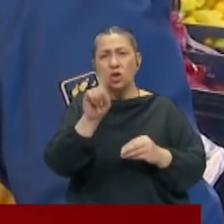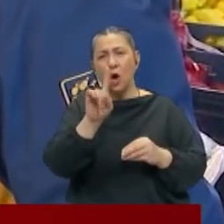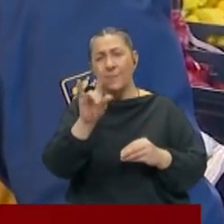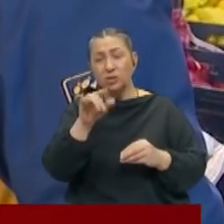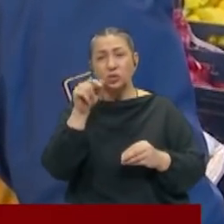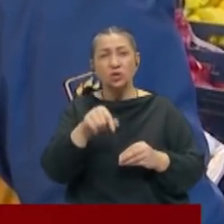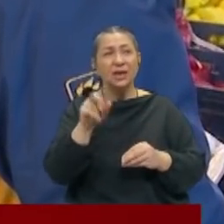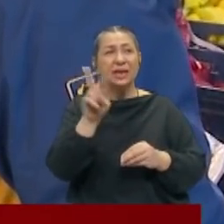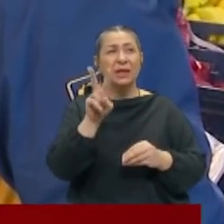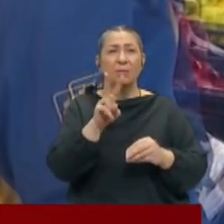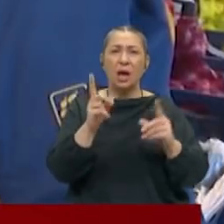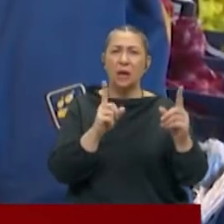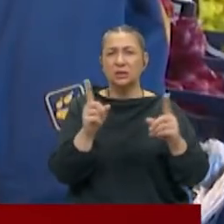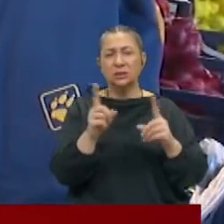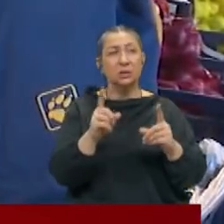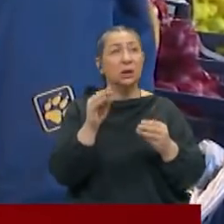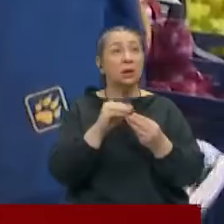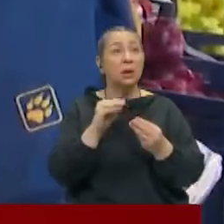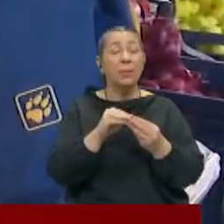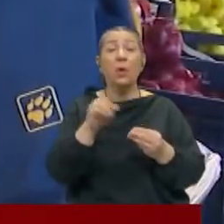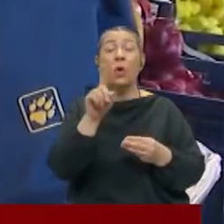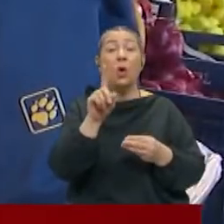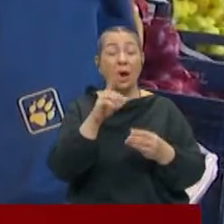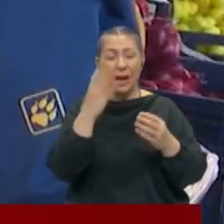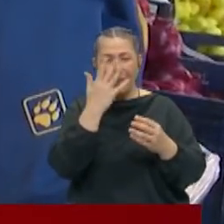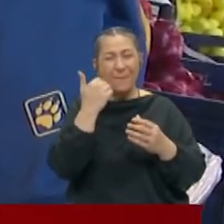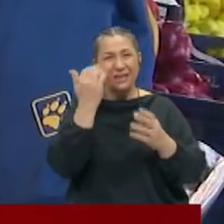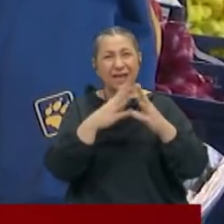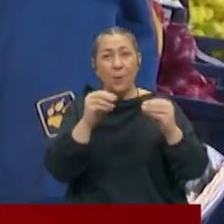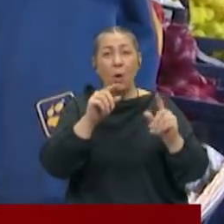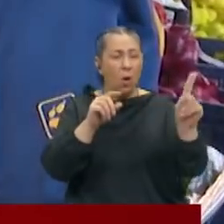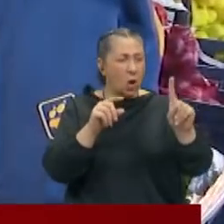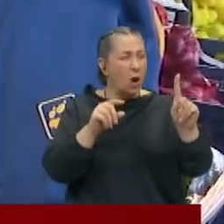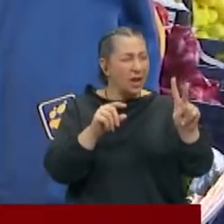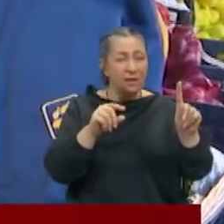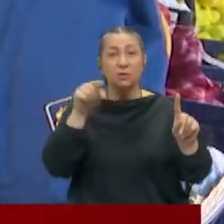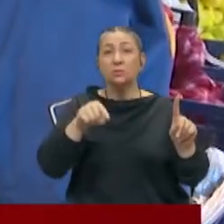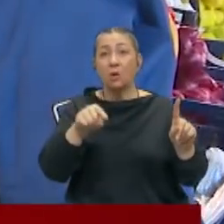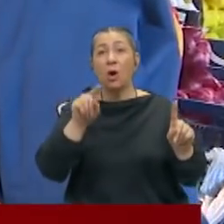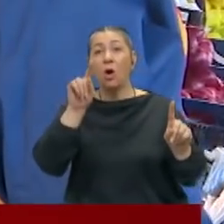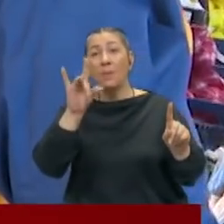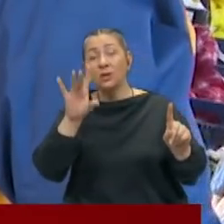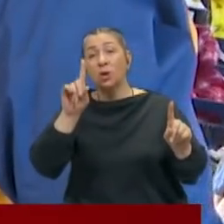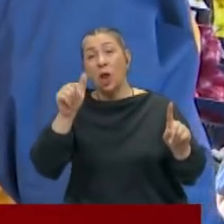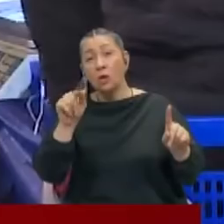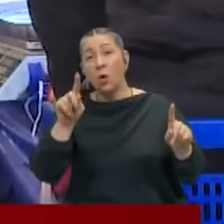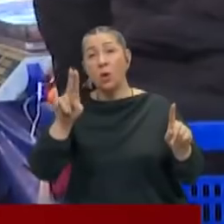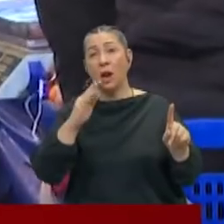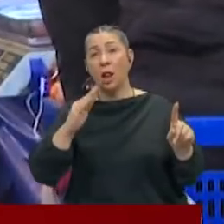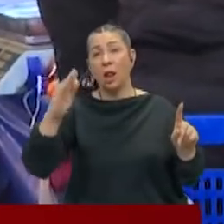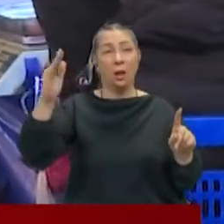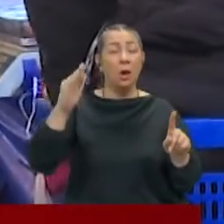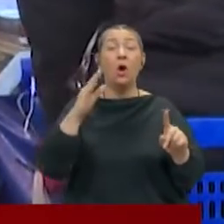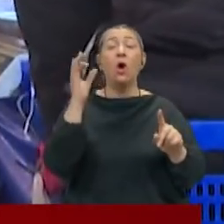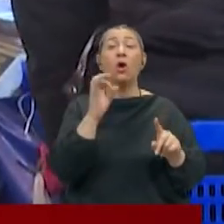şu anda 20 lira arasında. Kabak 10 liraydı, 12 liraydı, şu anda 15, 16, 17 devam ediyor.